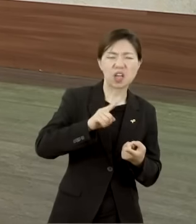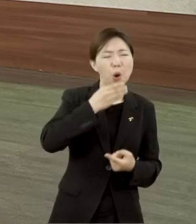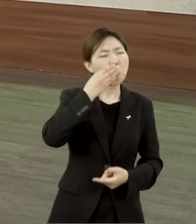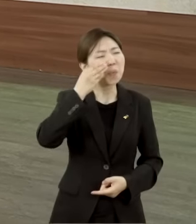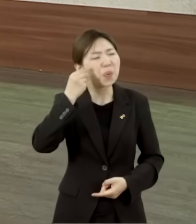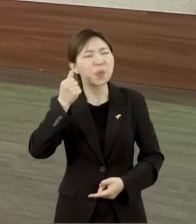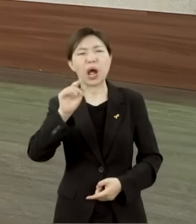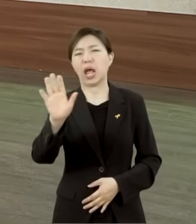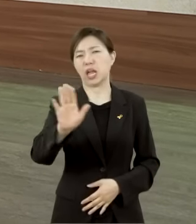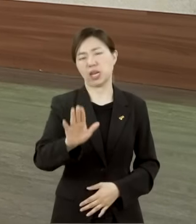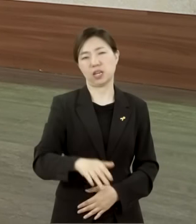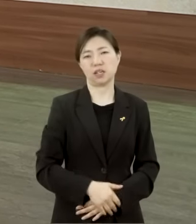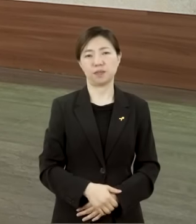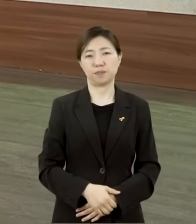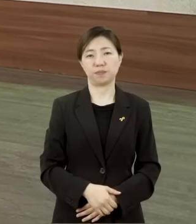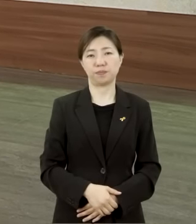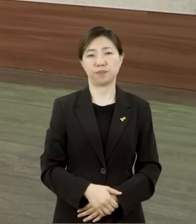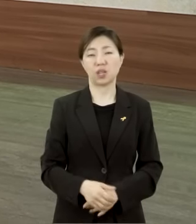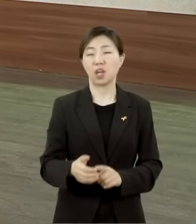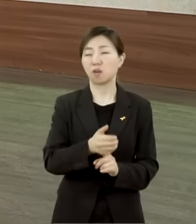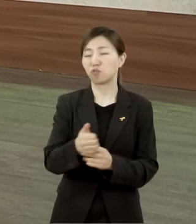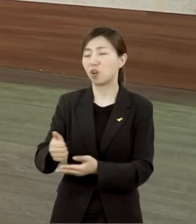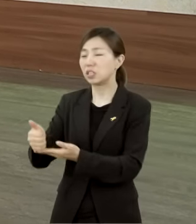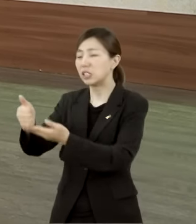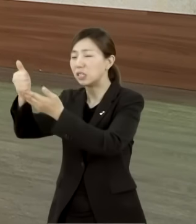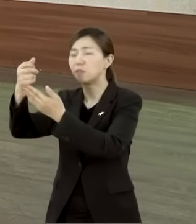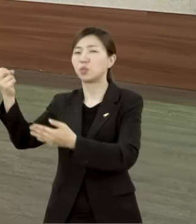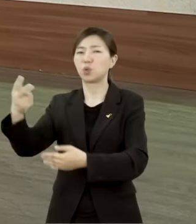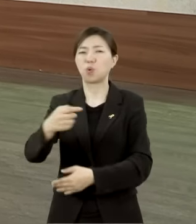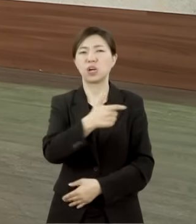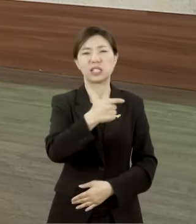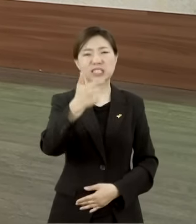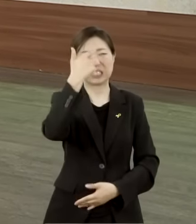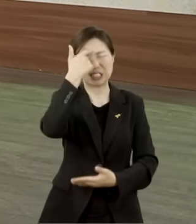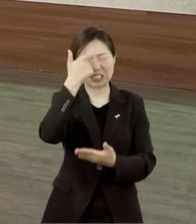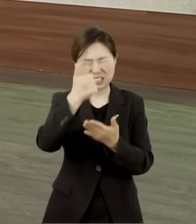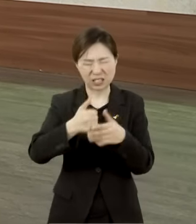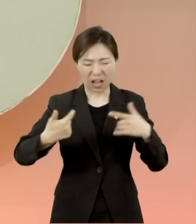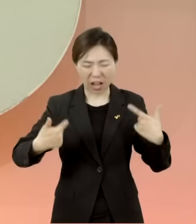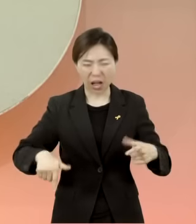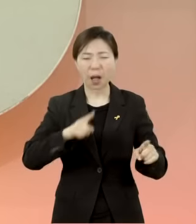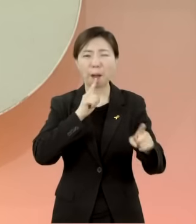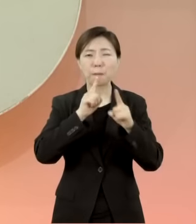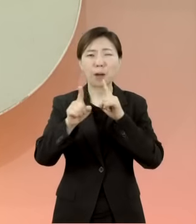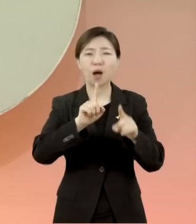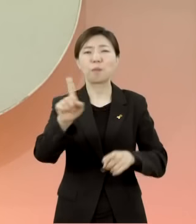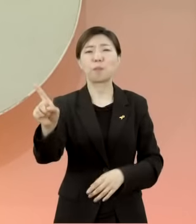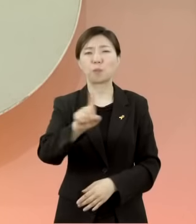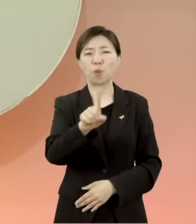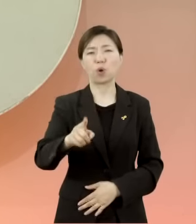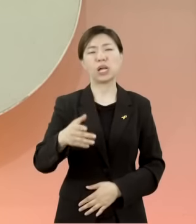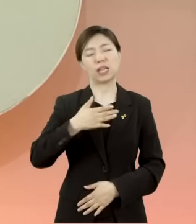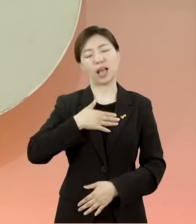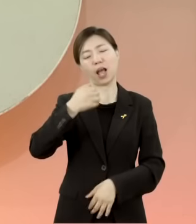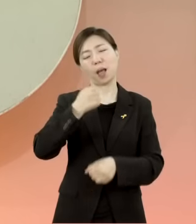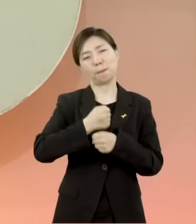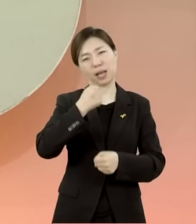그래서 부처님도 말씀하셨고 큰 스님들도 늘 말씀하신게 다 자기